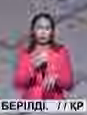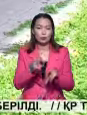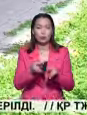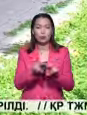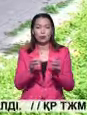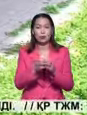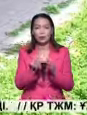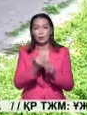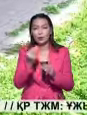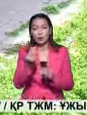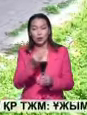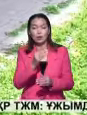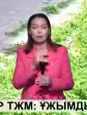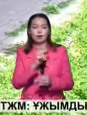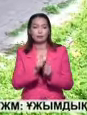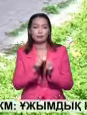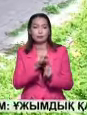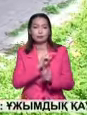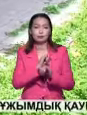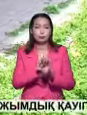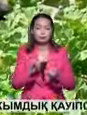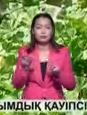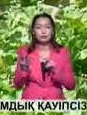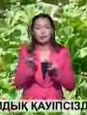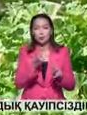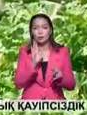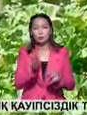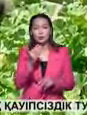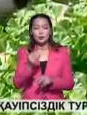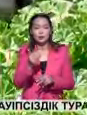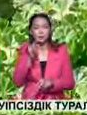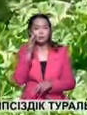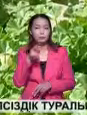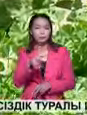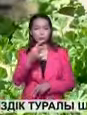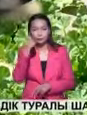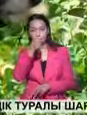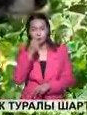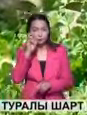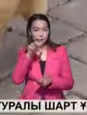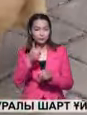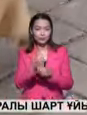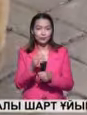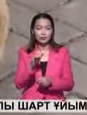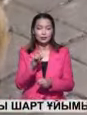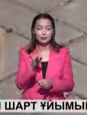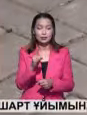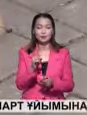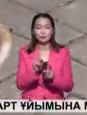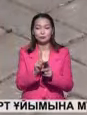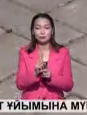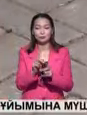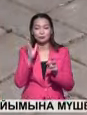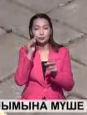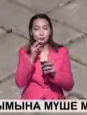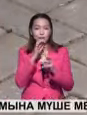федерация тарапынан оның жүйелі дамуы бақыланып отыратыны да ескертілді. Айта кетейік, 2022 жылы мемлекет басшысы башысы тазының тұқымын сақтау,